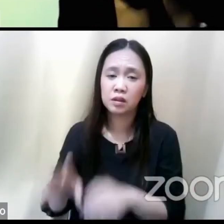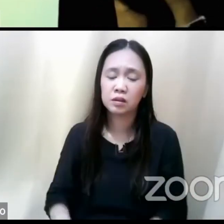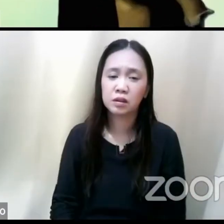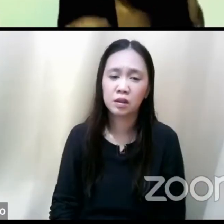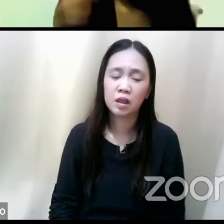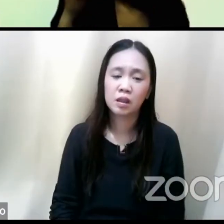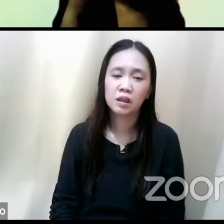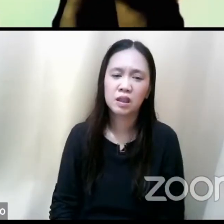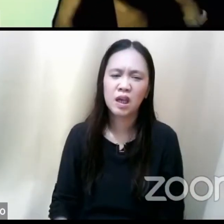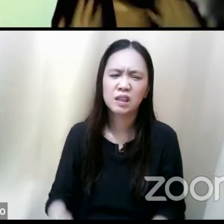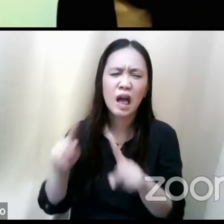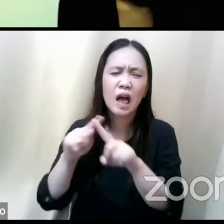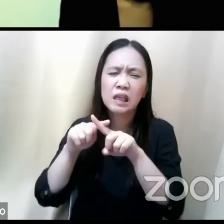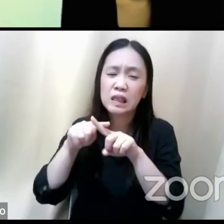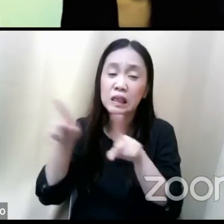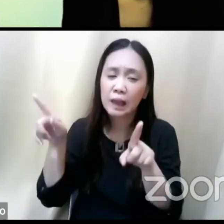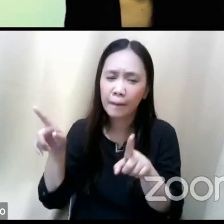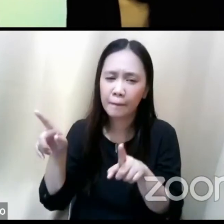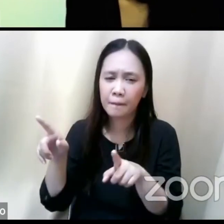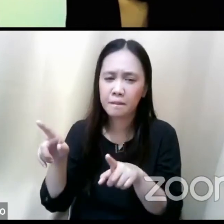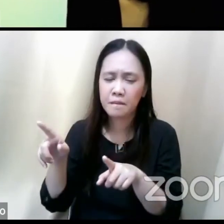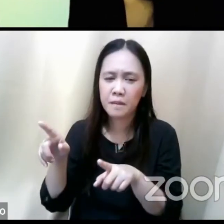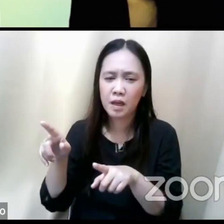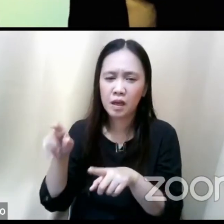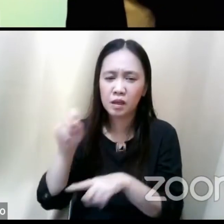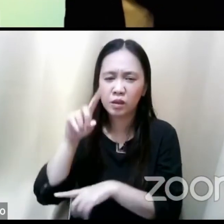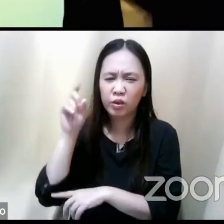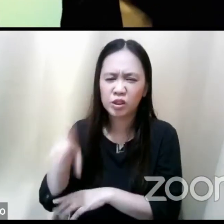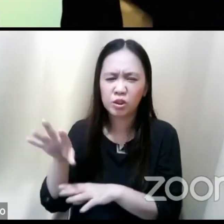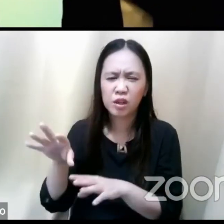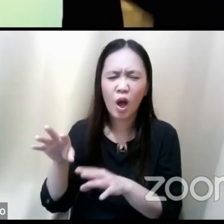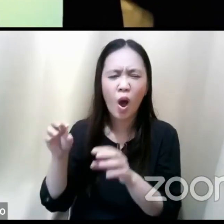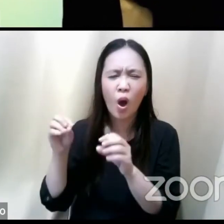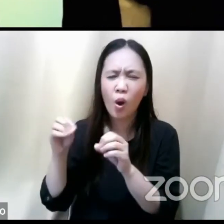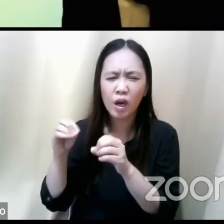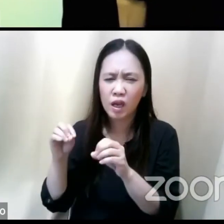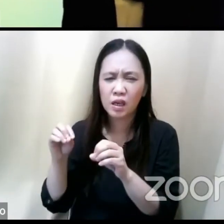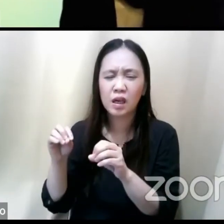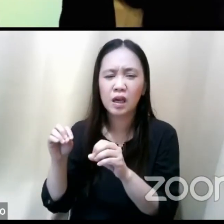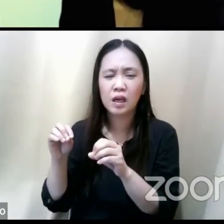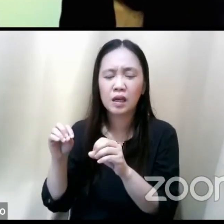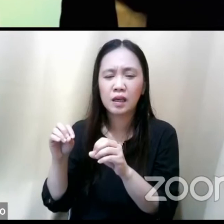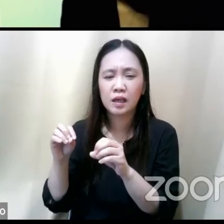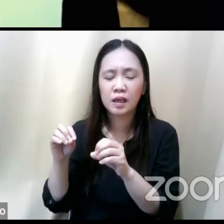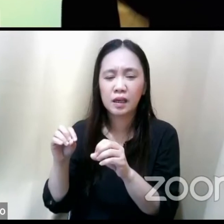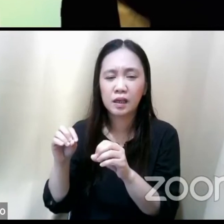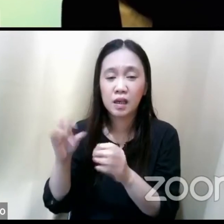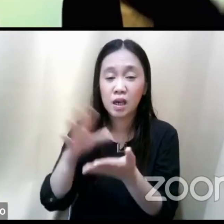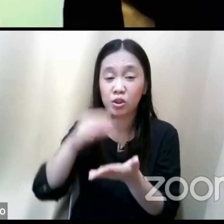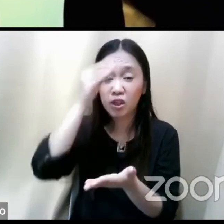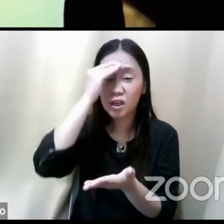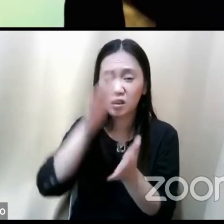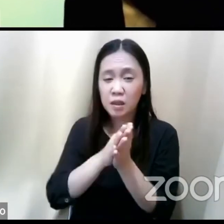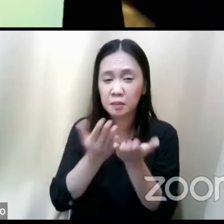box. No? Mga wala na sabihin natin, wala na to sa textbook. Pero parang ano yan